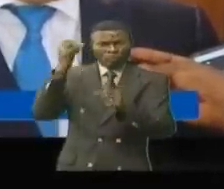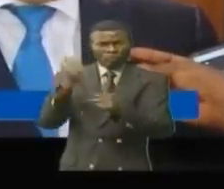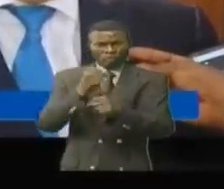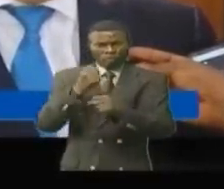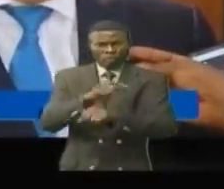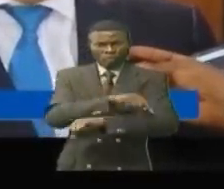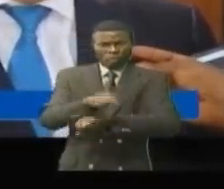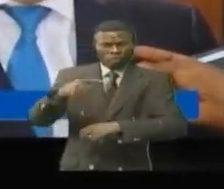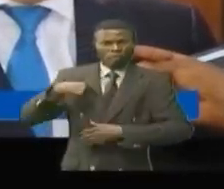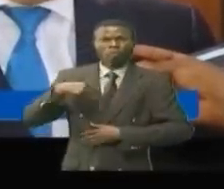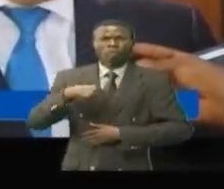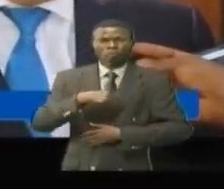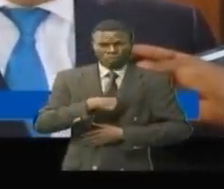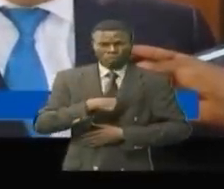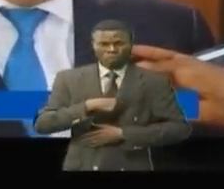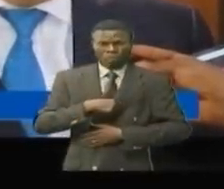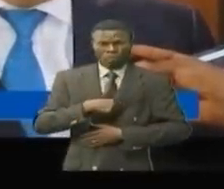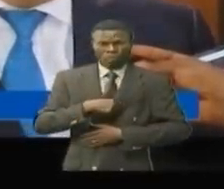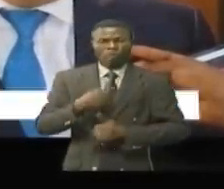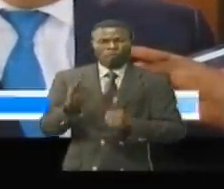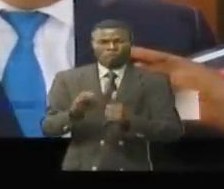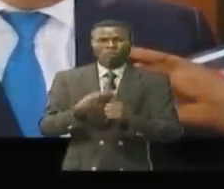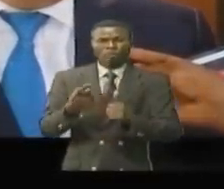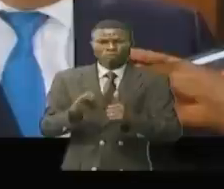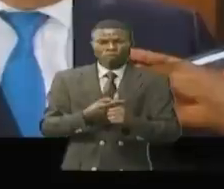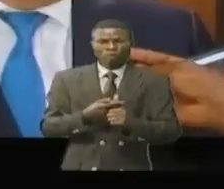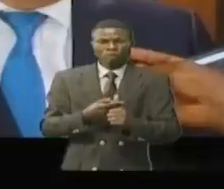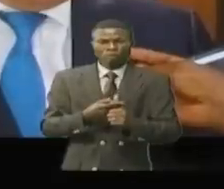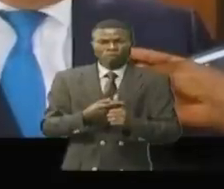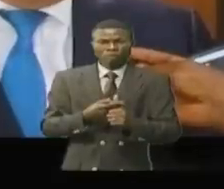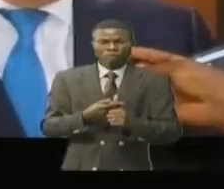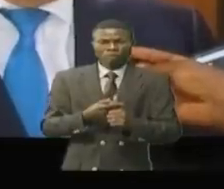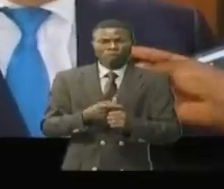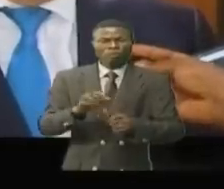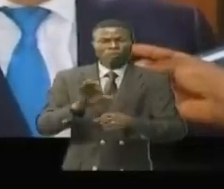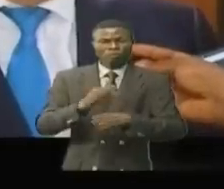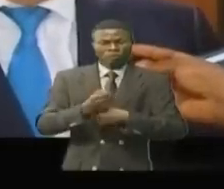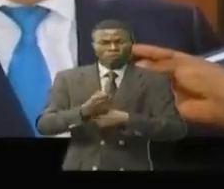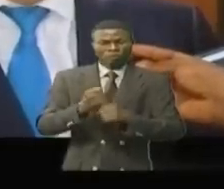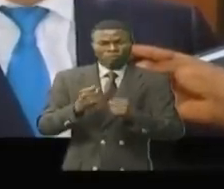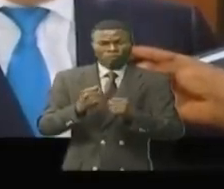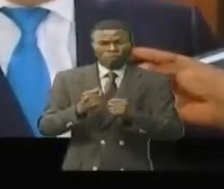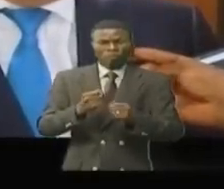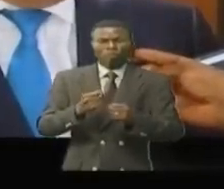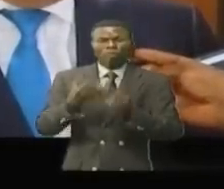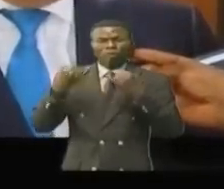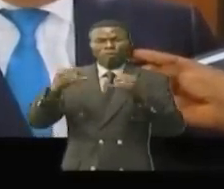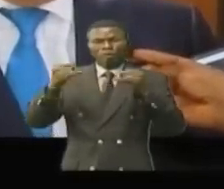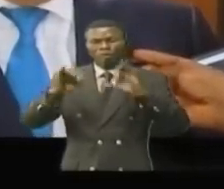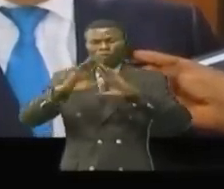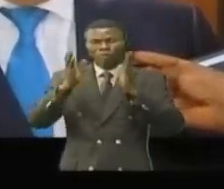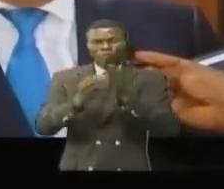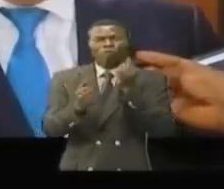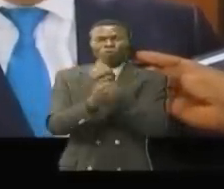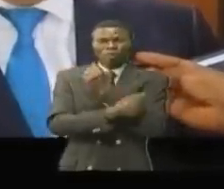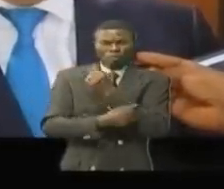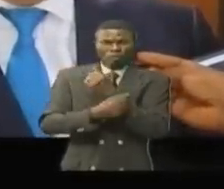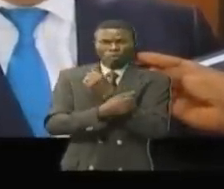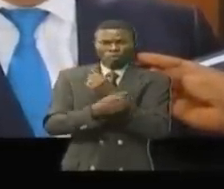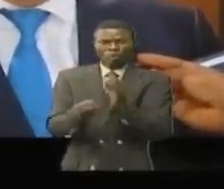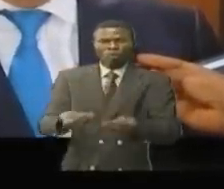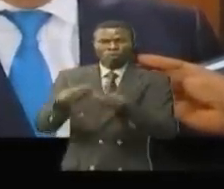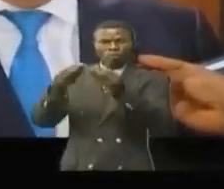bureau, c'est de travailler pleinement auprès des pays concernés pour apporter